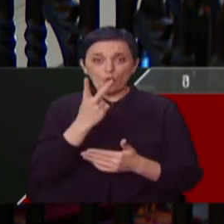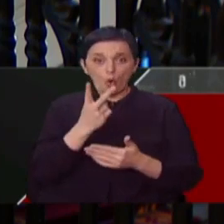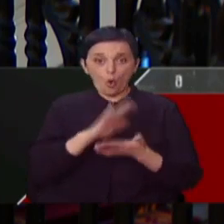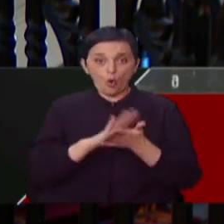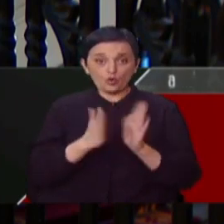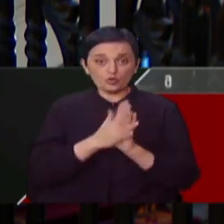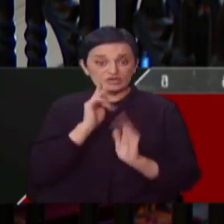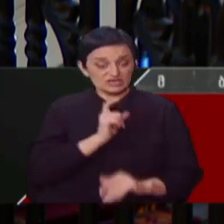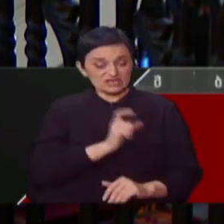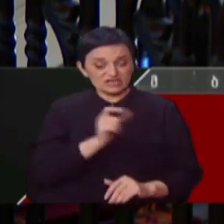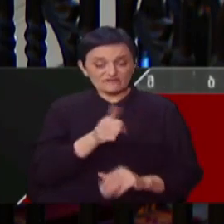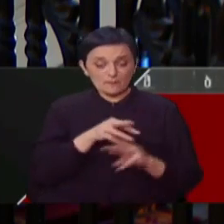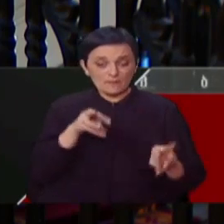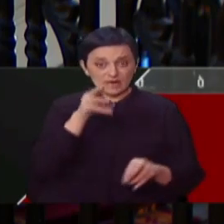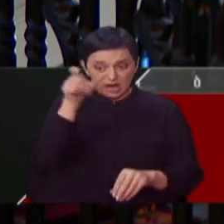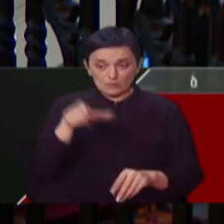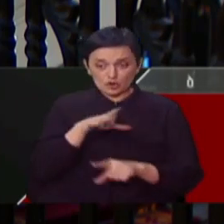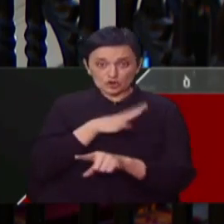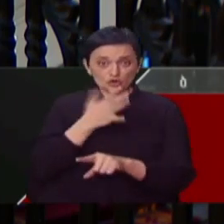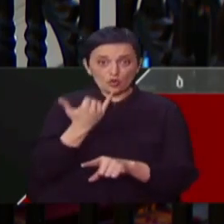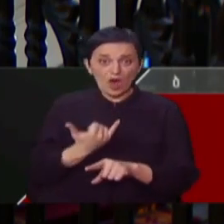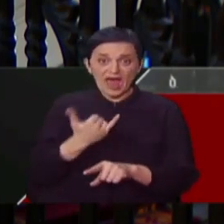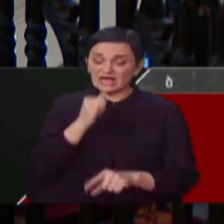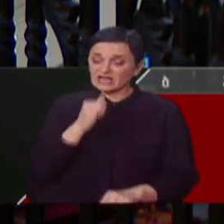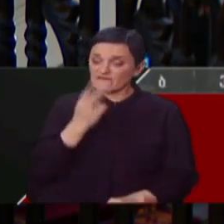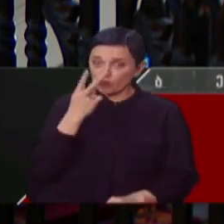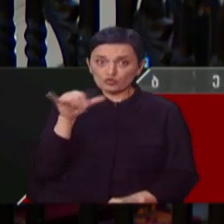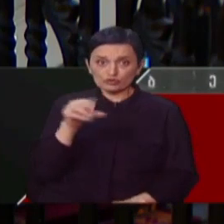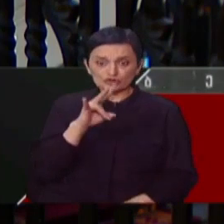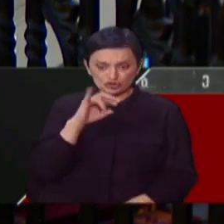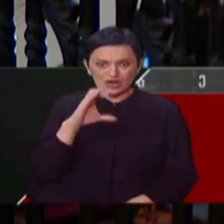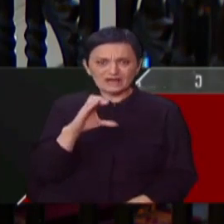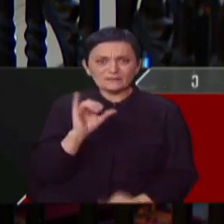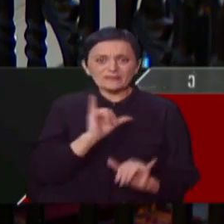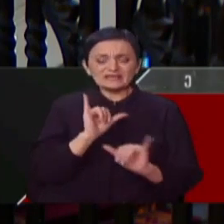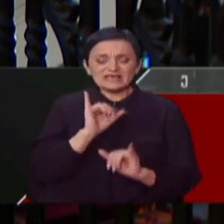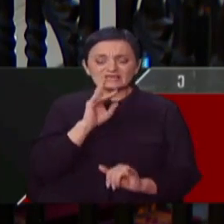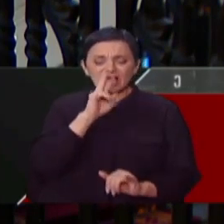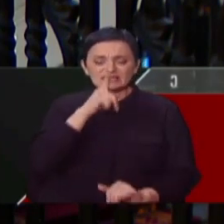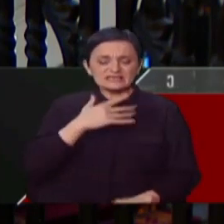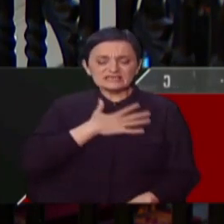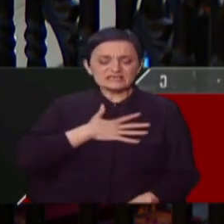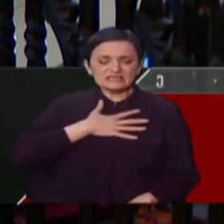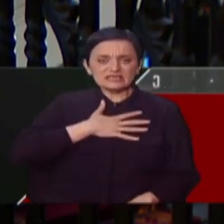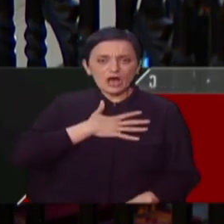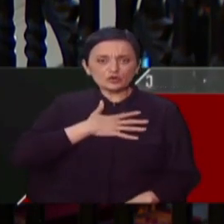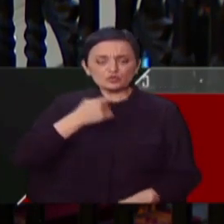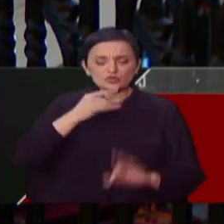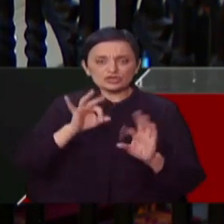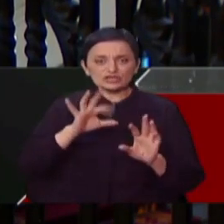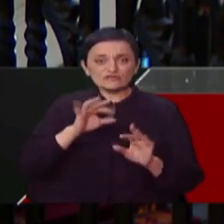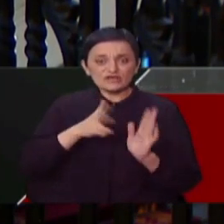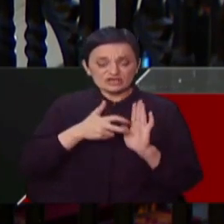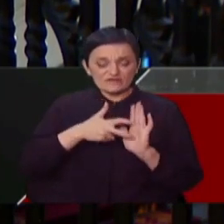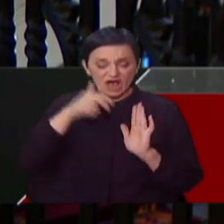იყო პრემიერ-მინისტრი, ვერ დავინახე ეხლა მაინც ხო ქონდა შანსი, რომ სადღაც სინანული გამოეხატა იმის გამო, რომ